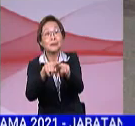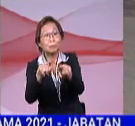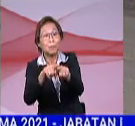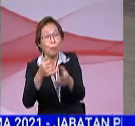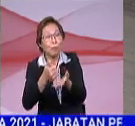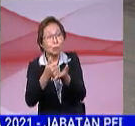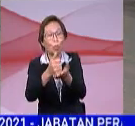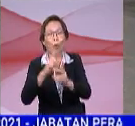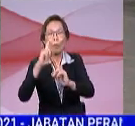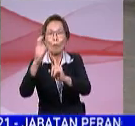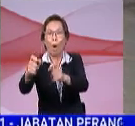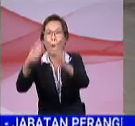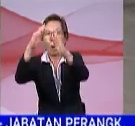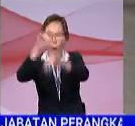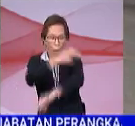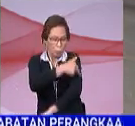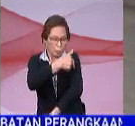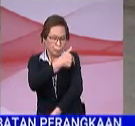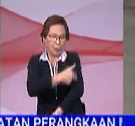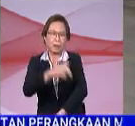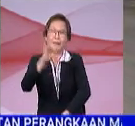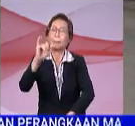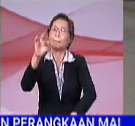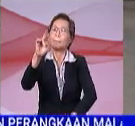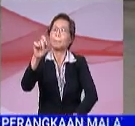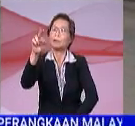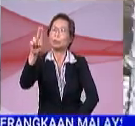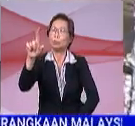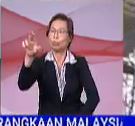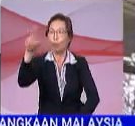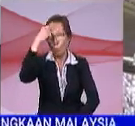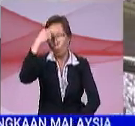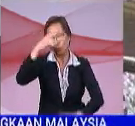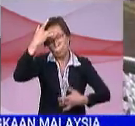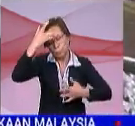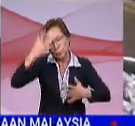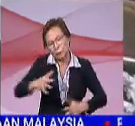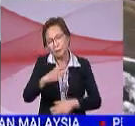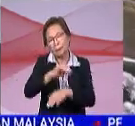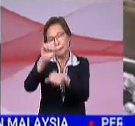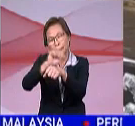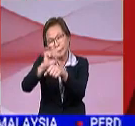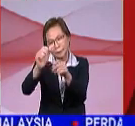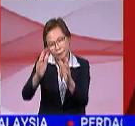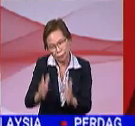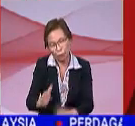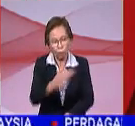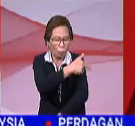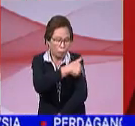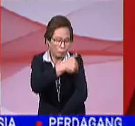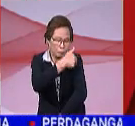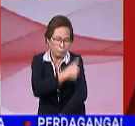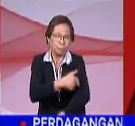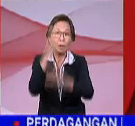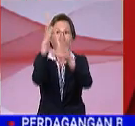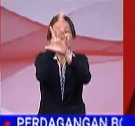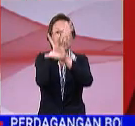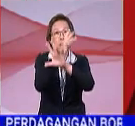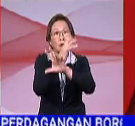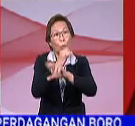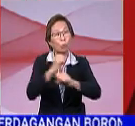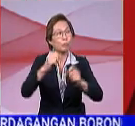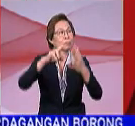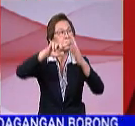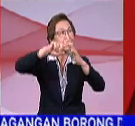telah diagihkan ke Hospital Bintulu bagi kegunaan pesakit dan petugas. Sarawak telah